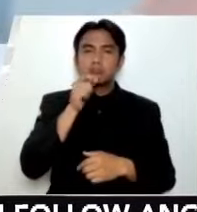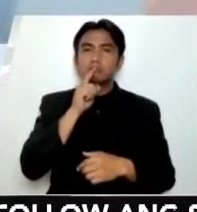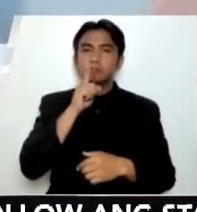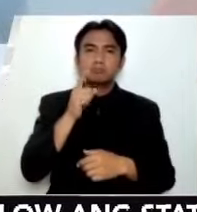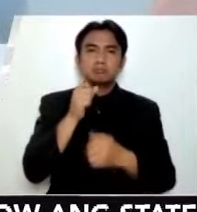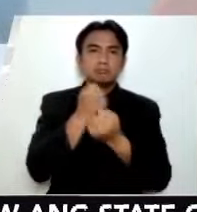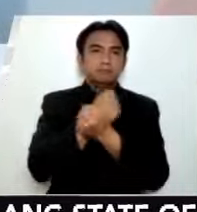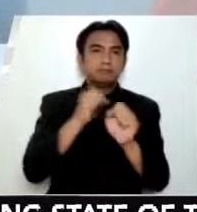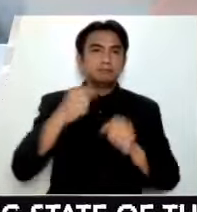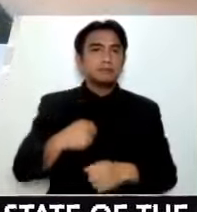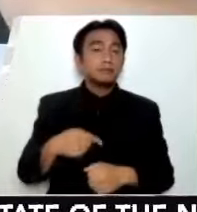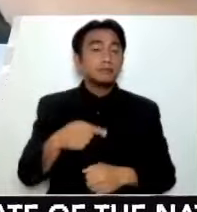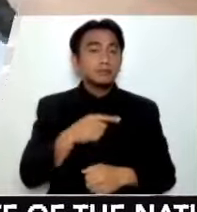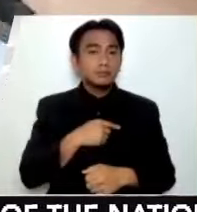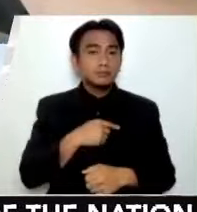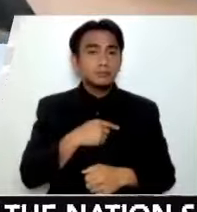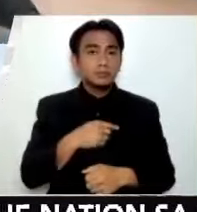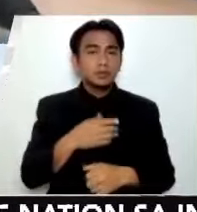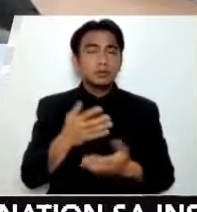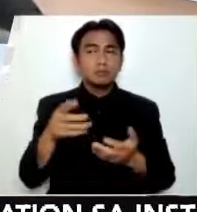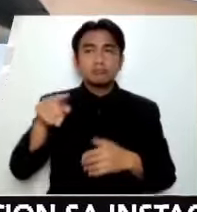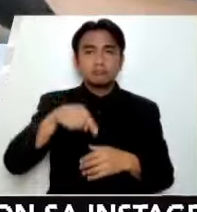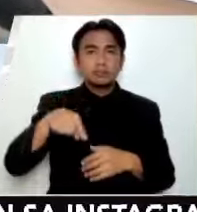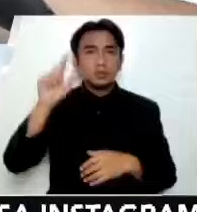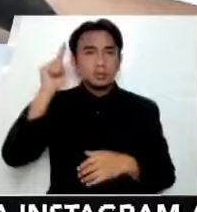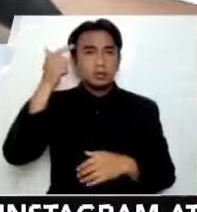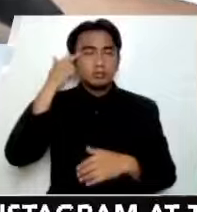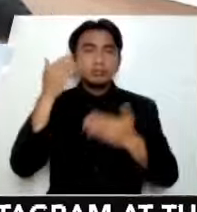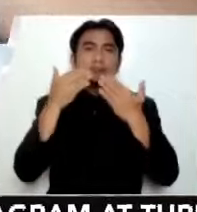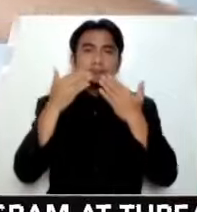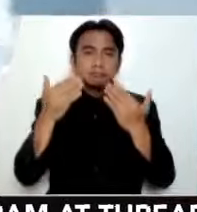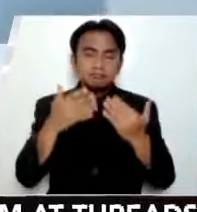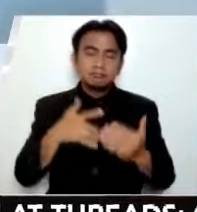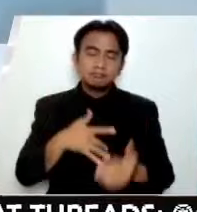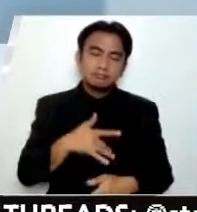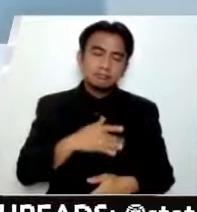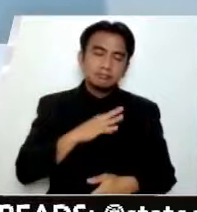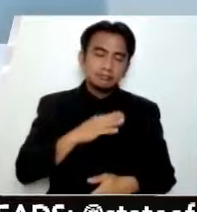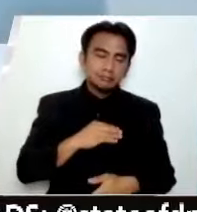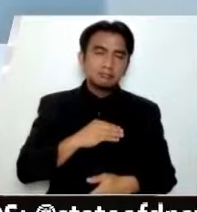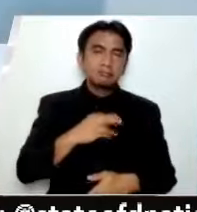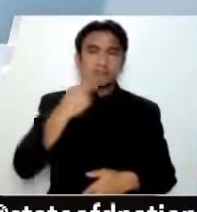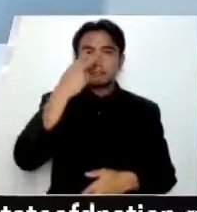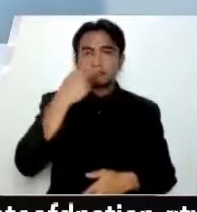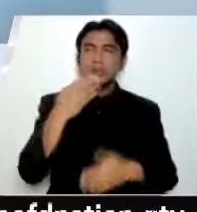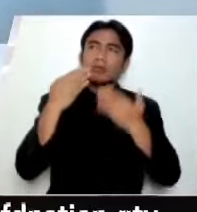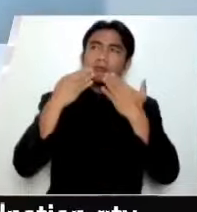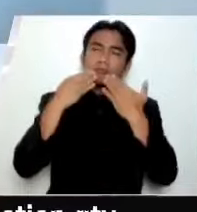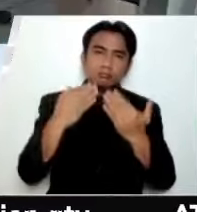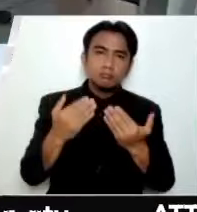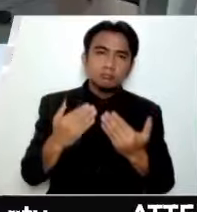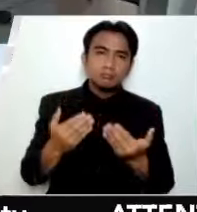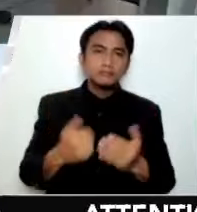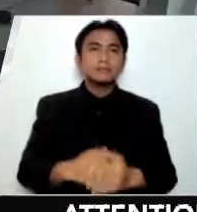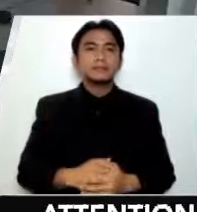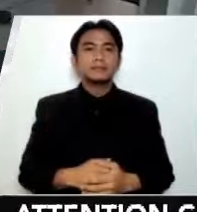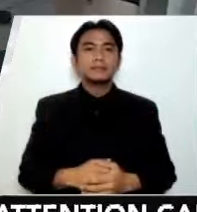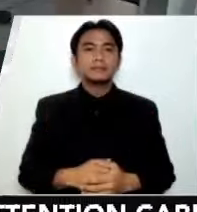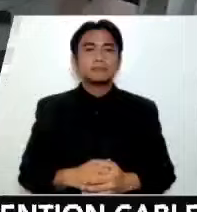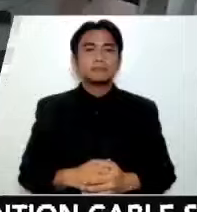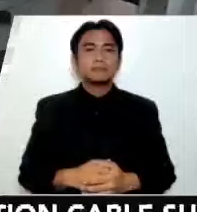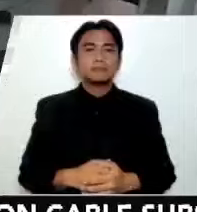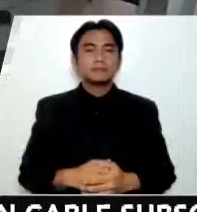Sa ngay po ng gobyerno, maraming salamat din po sa aming kumpanya, US Navy. Sandra